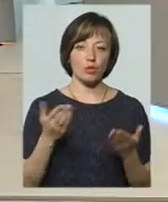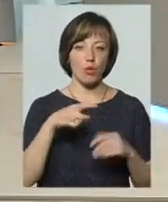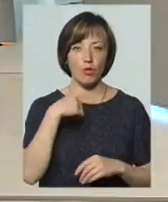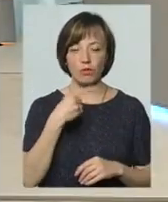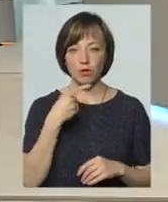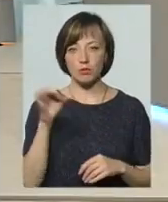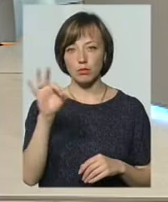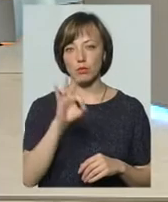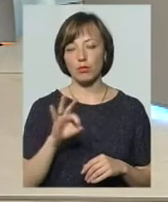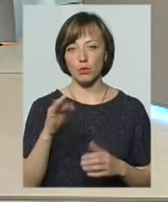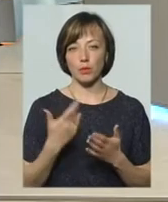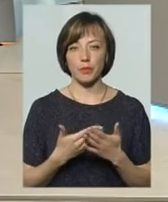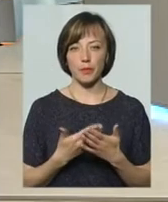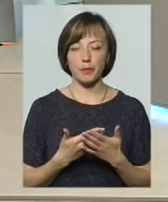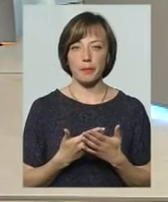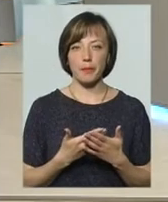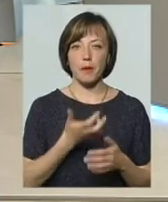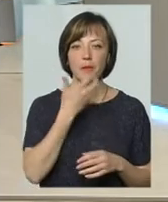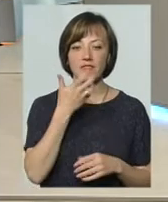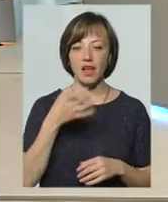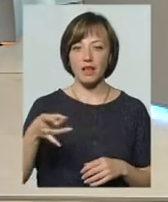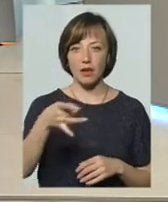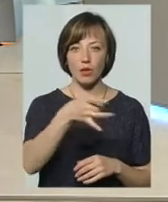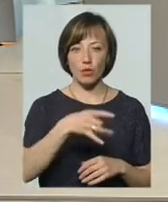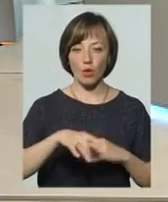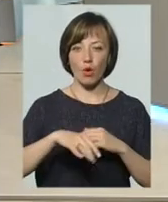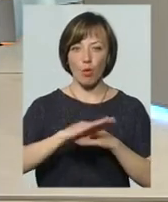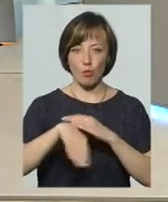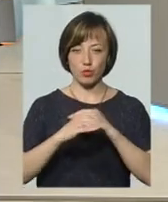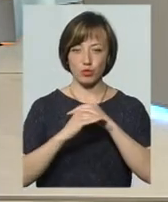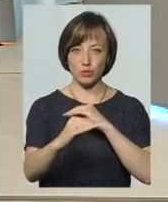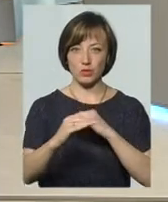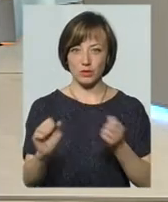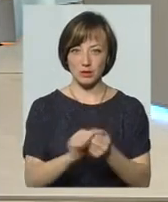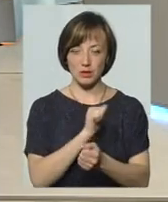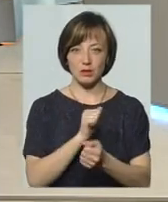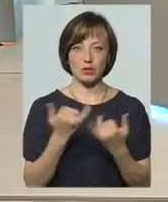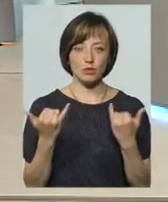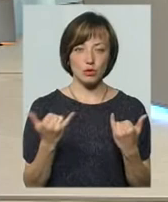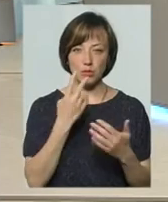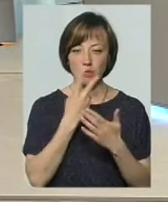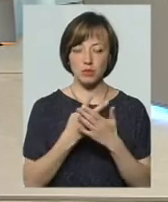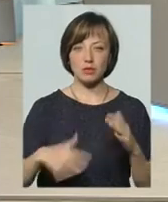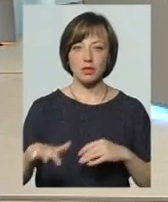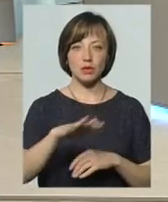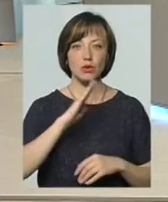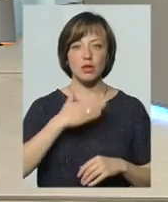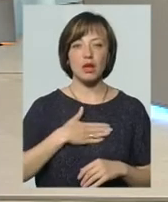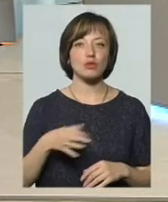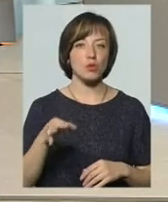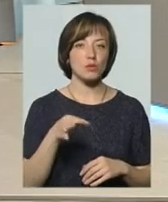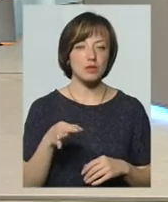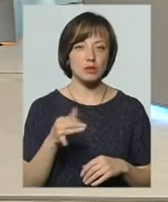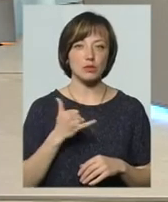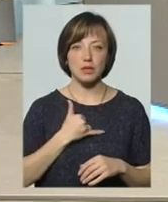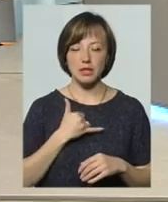про, скажімо, південні регіони, які опустелюються, сьогодні ми бачимо на території нашого краю. В